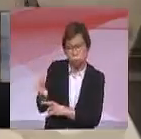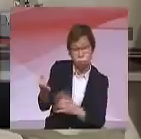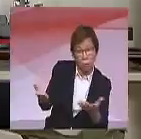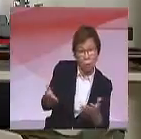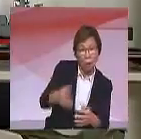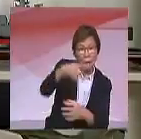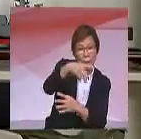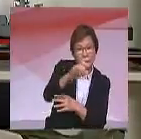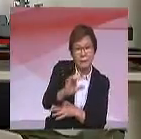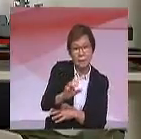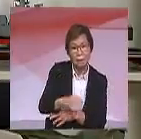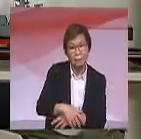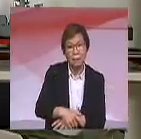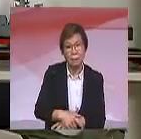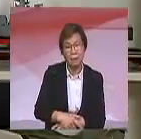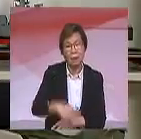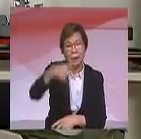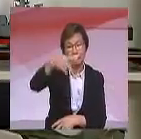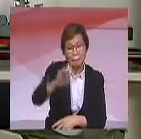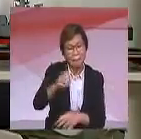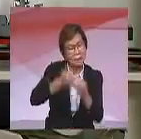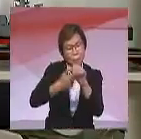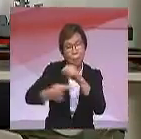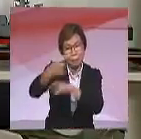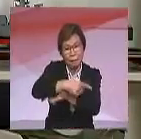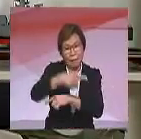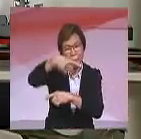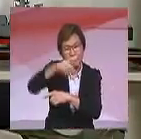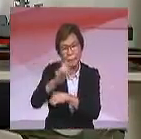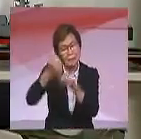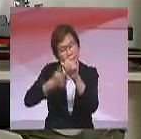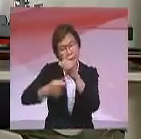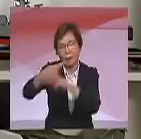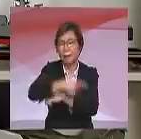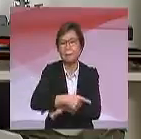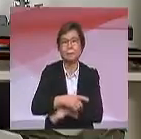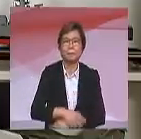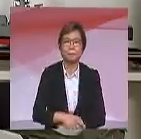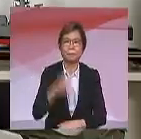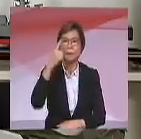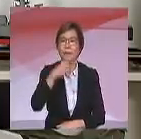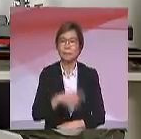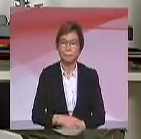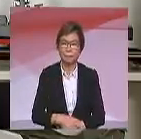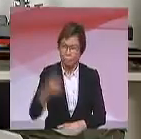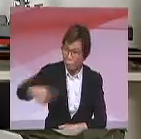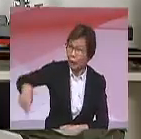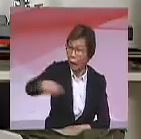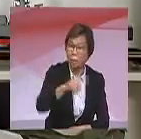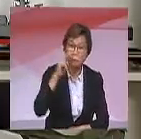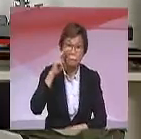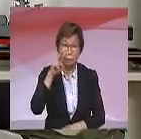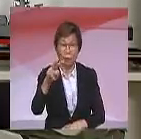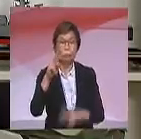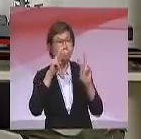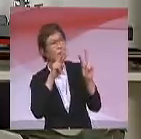Melakukan PC ni, pengumuman ini setiap hari. Ya. Kalau siapa tengok PC yang saya